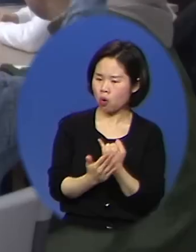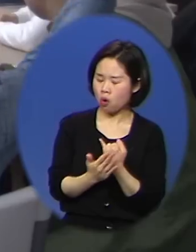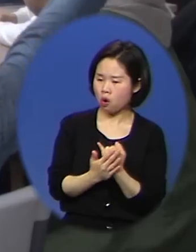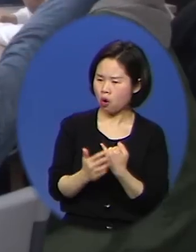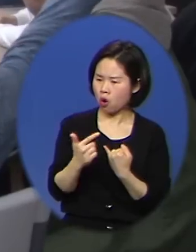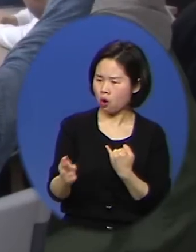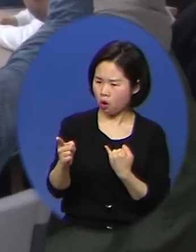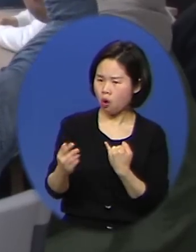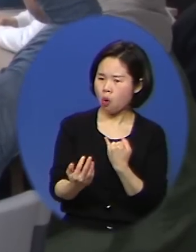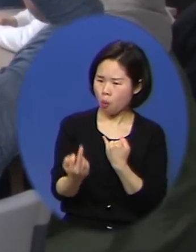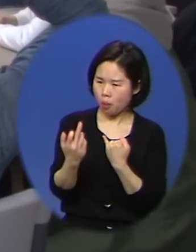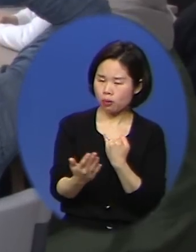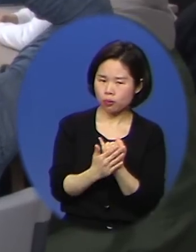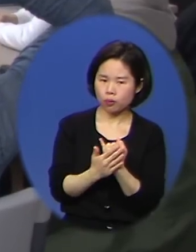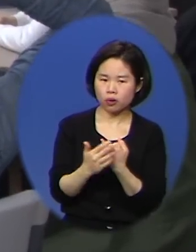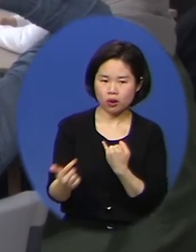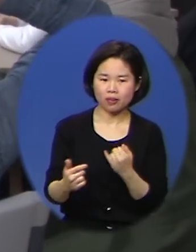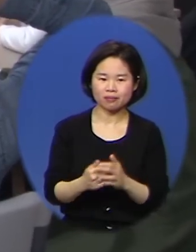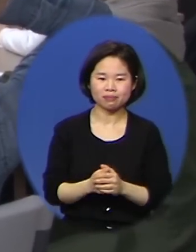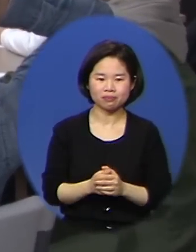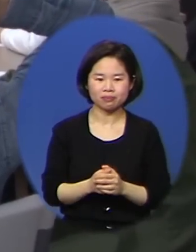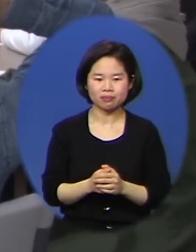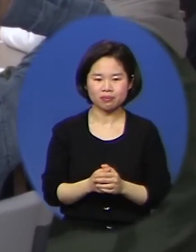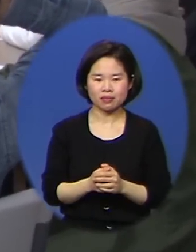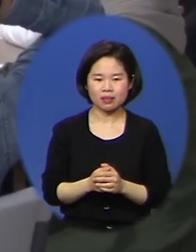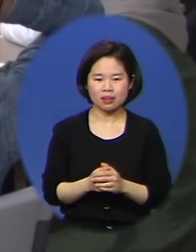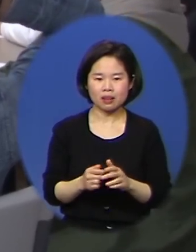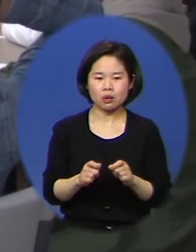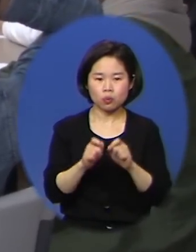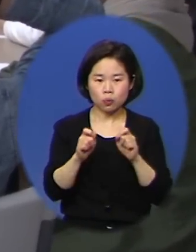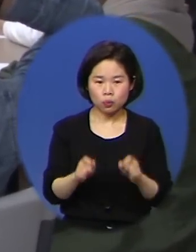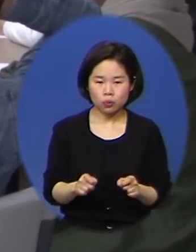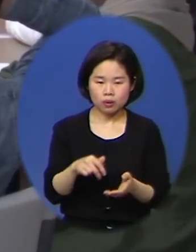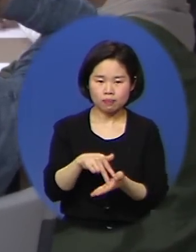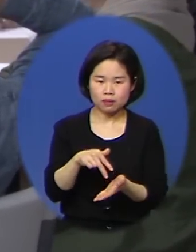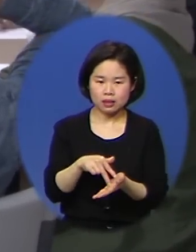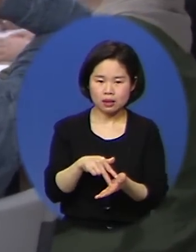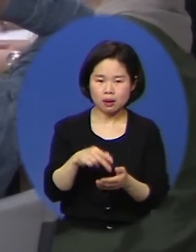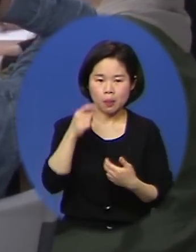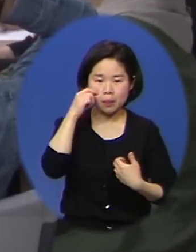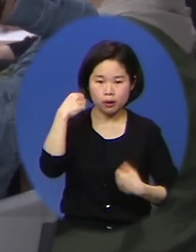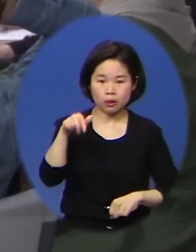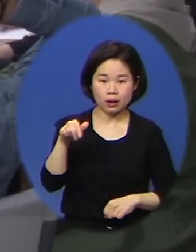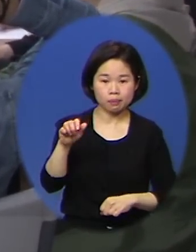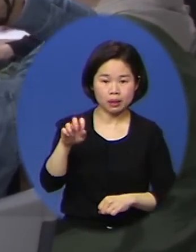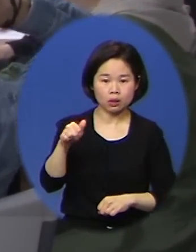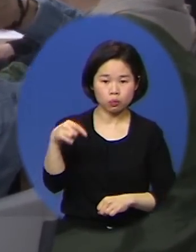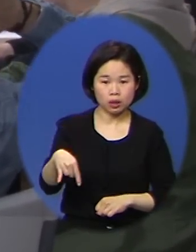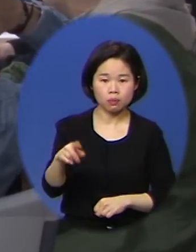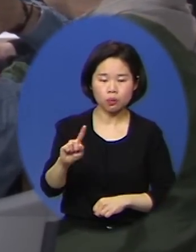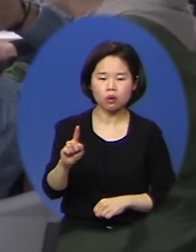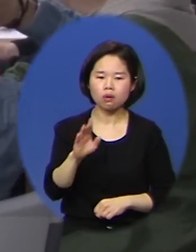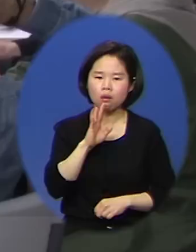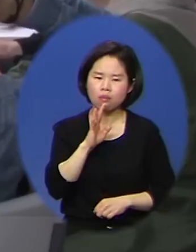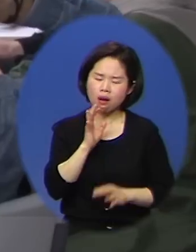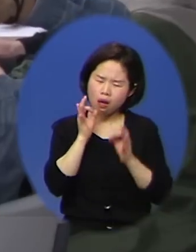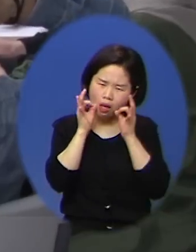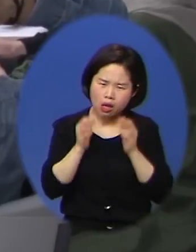받았어요. 동료로서 보시는 배우 강민이, 강민이는 어떤가요? 정말 성실한 배우인 것